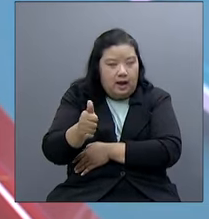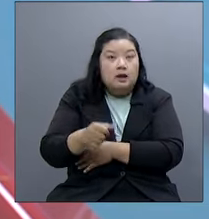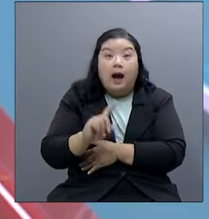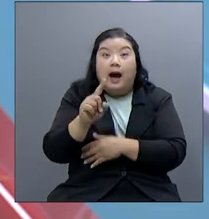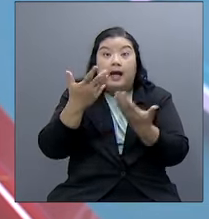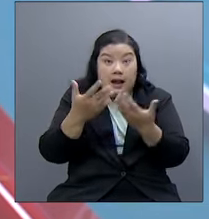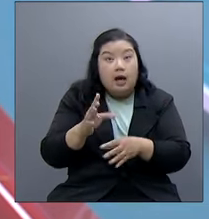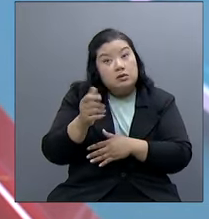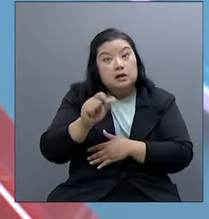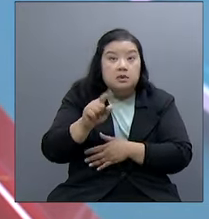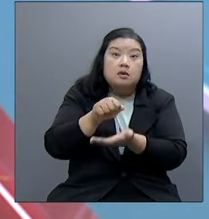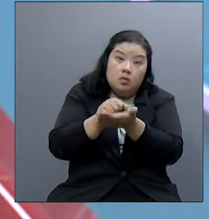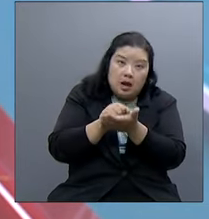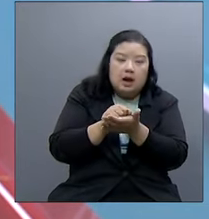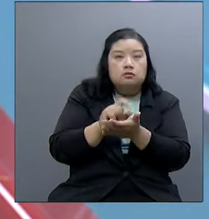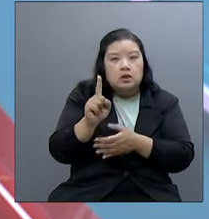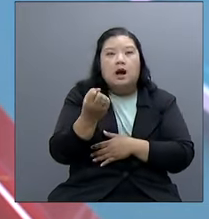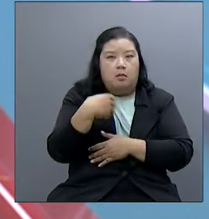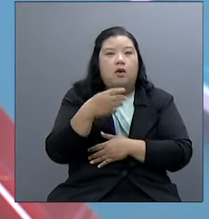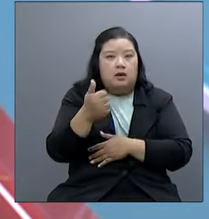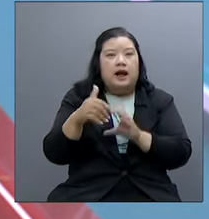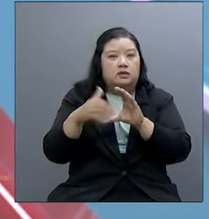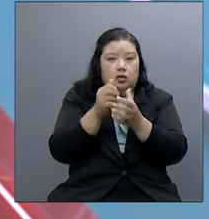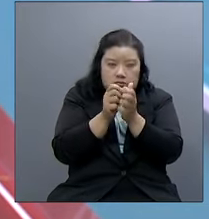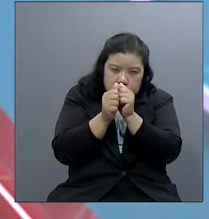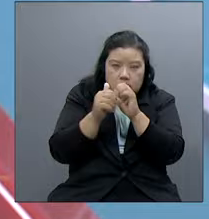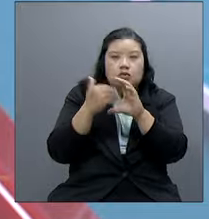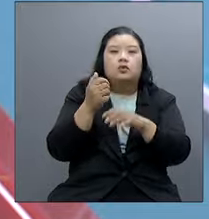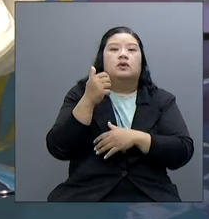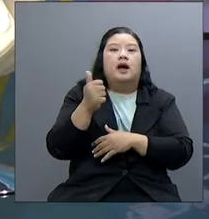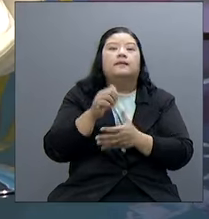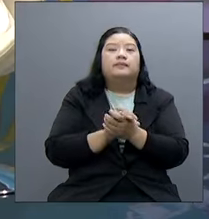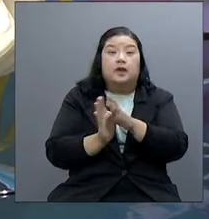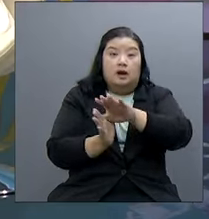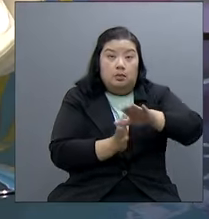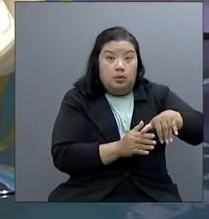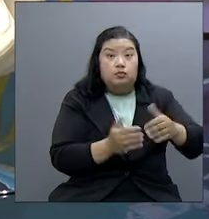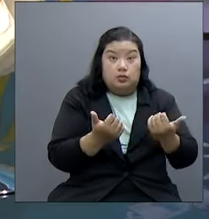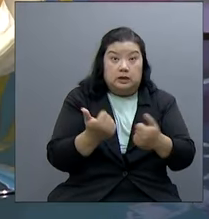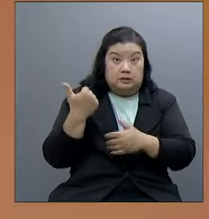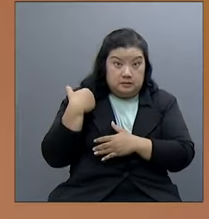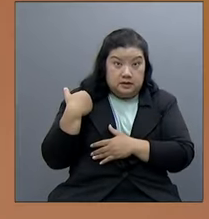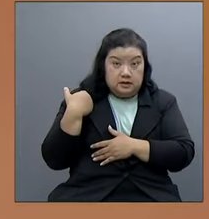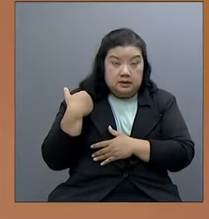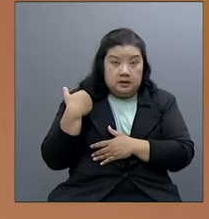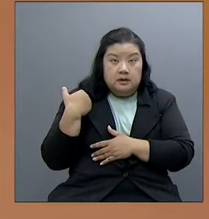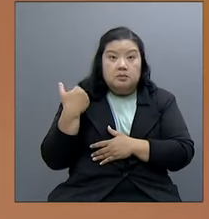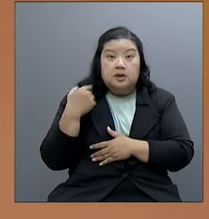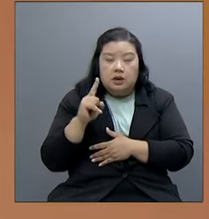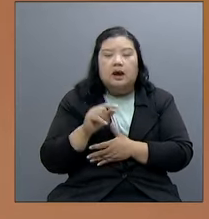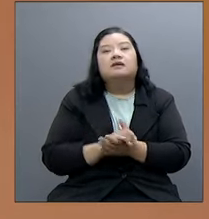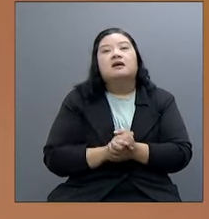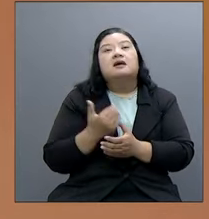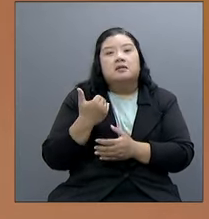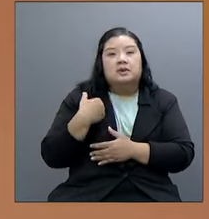เป็นยไอยากเพ่ตไากเติอะไรแนแคามคเห็กนมาได้เลยนะครัเอไปที่ Reskill Thailandวันนี้นะคะ เขาตั้งคำถามข้